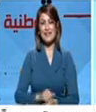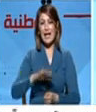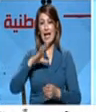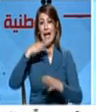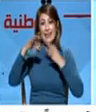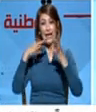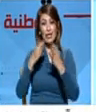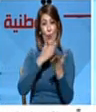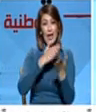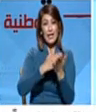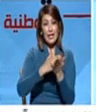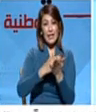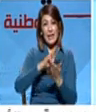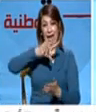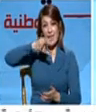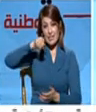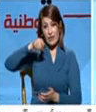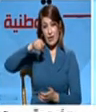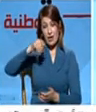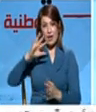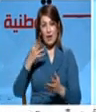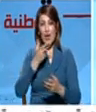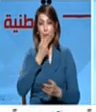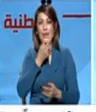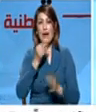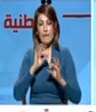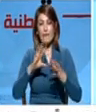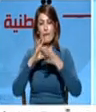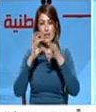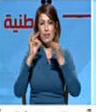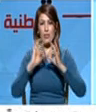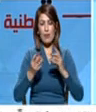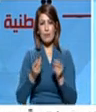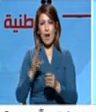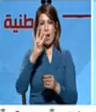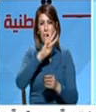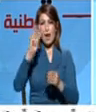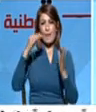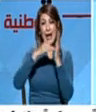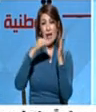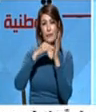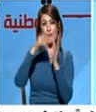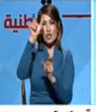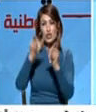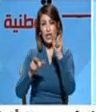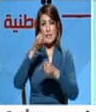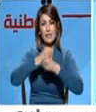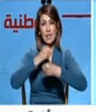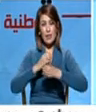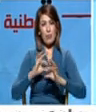اه مؤخرا انه اه انا موظف اه